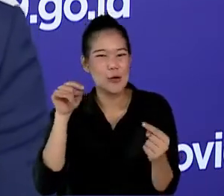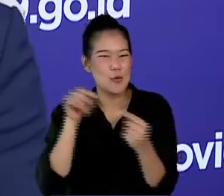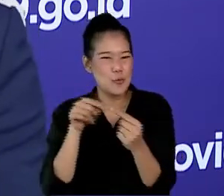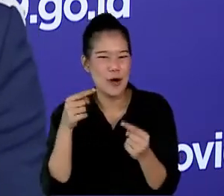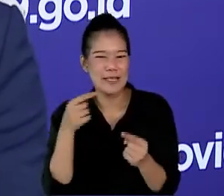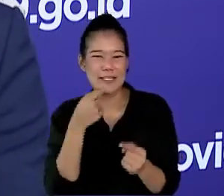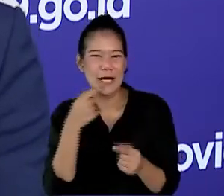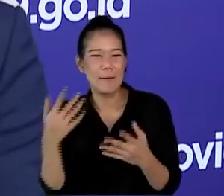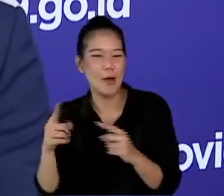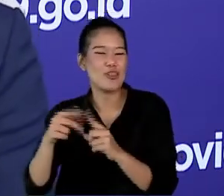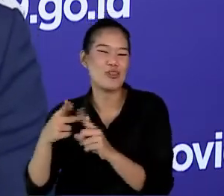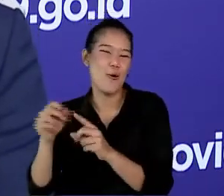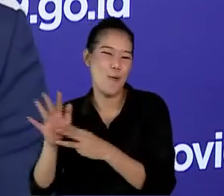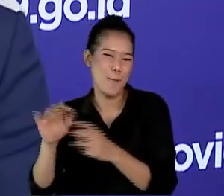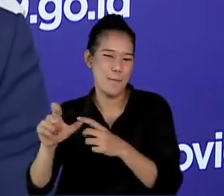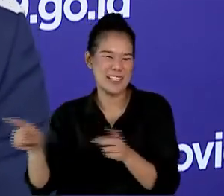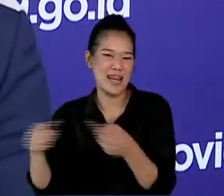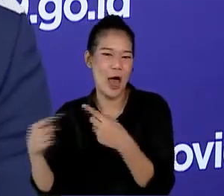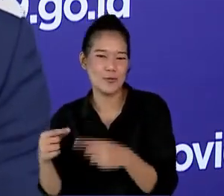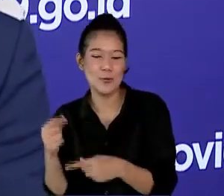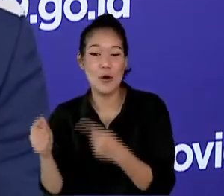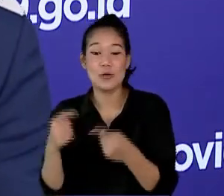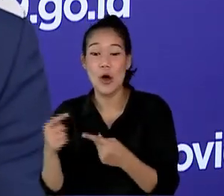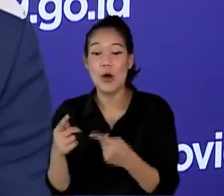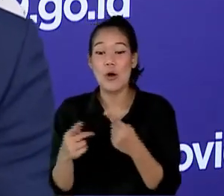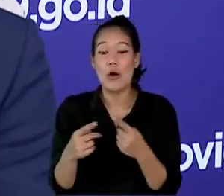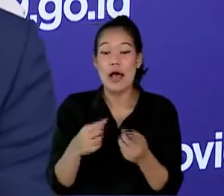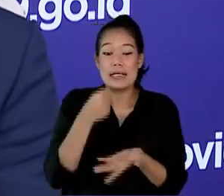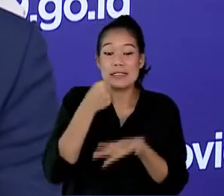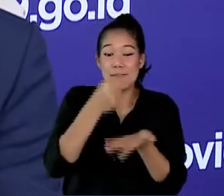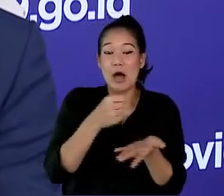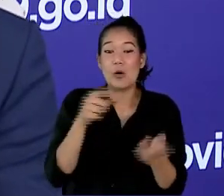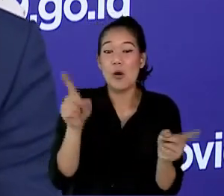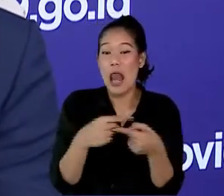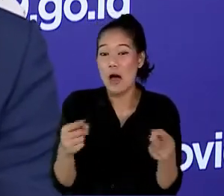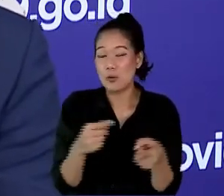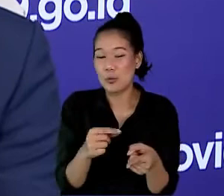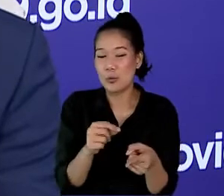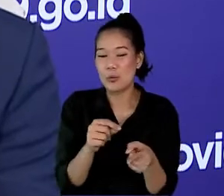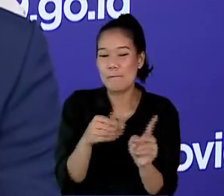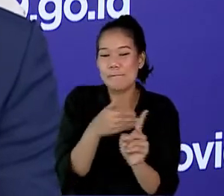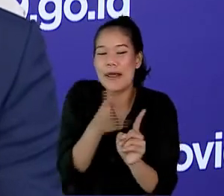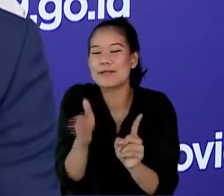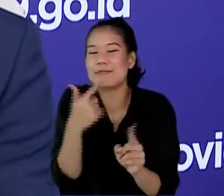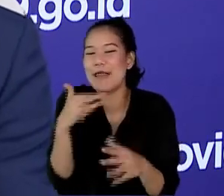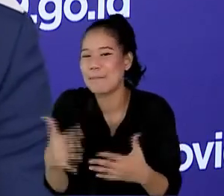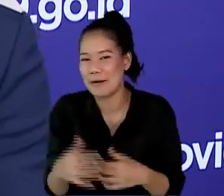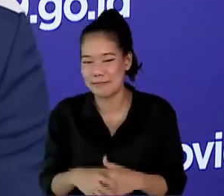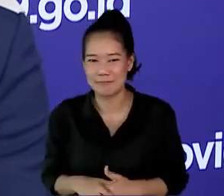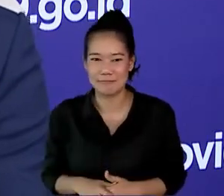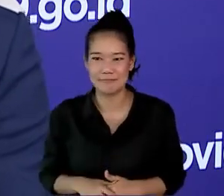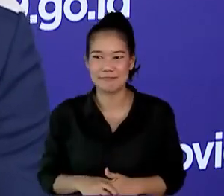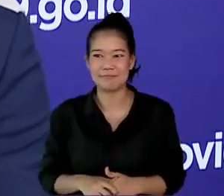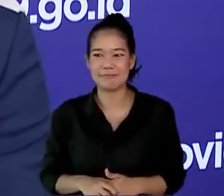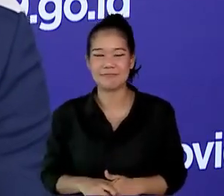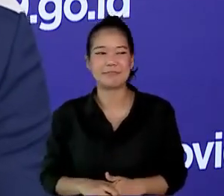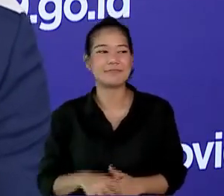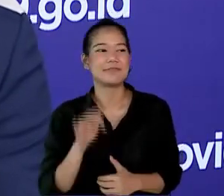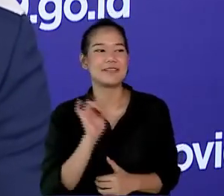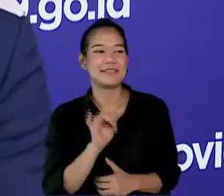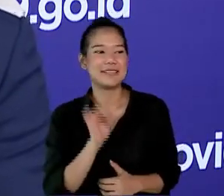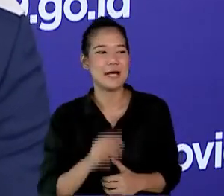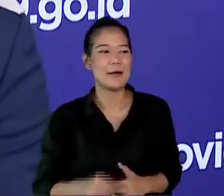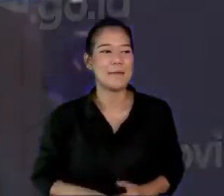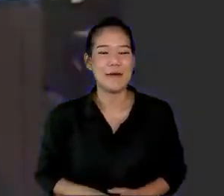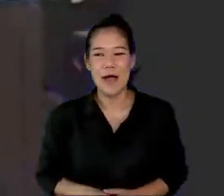Mas Thomas ini ya. Mungkin kira-kira kalau diplesetkan lagu sembako masker ini kayak apa ya Mas lagunya? Wah ini